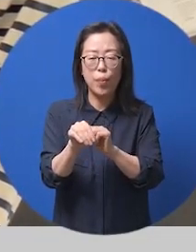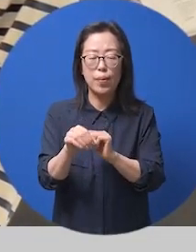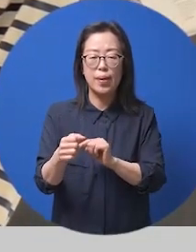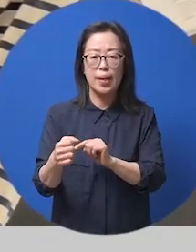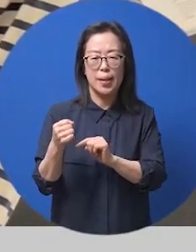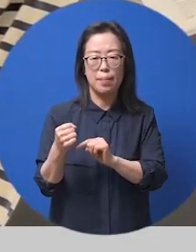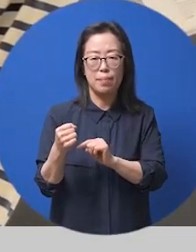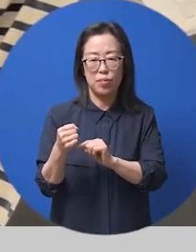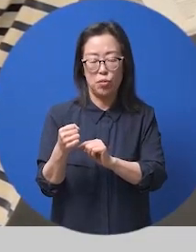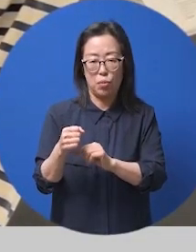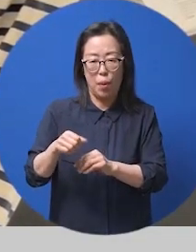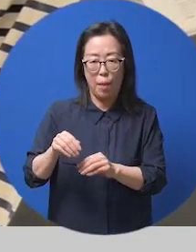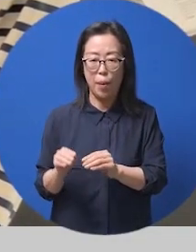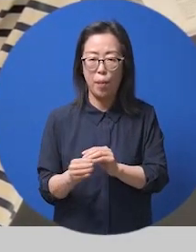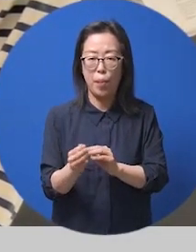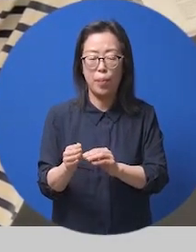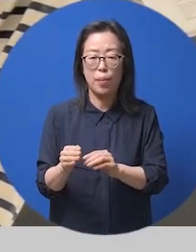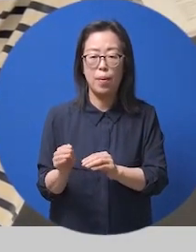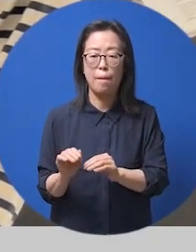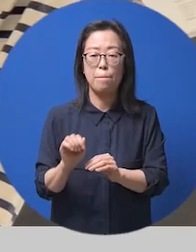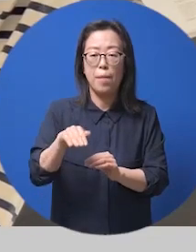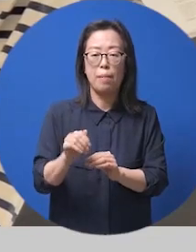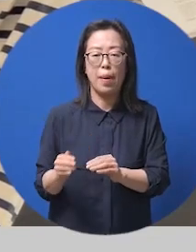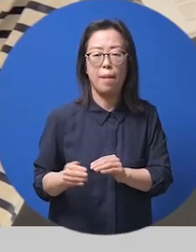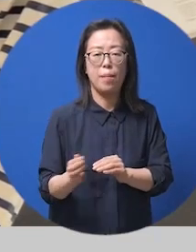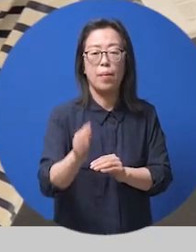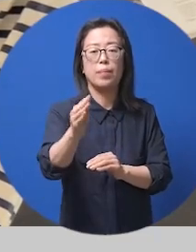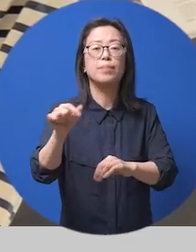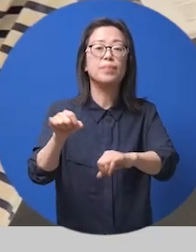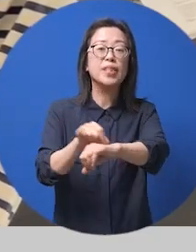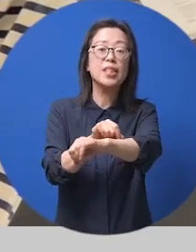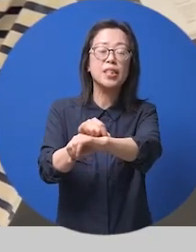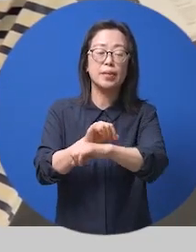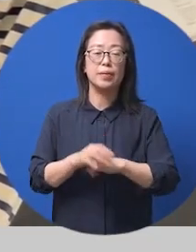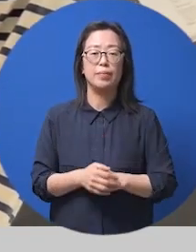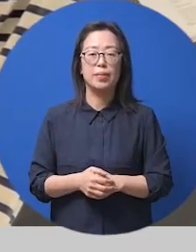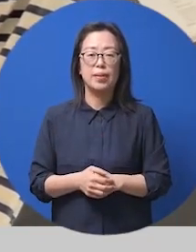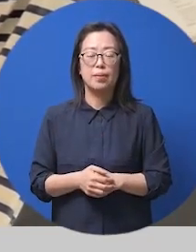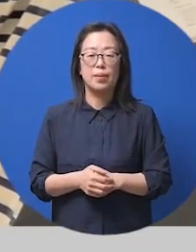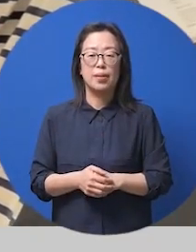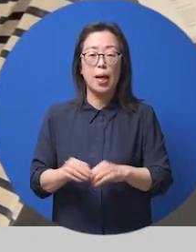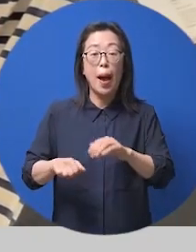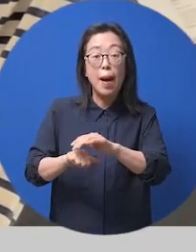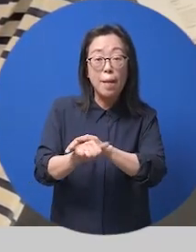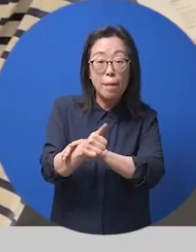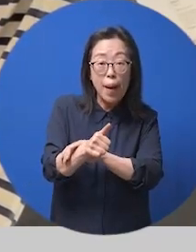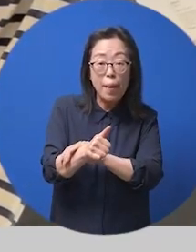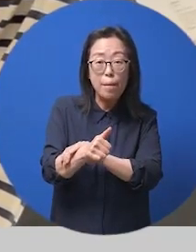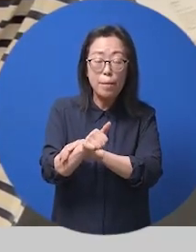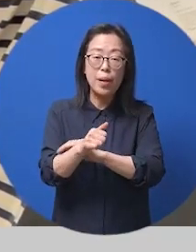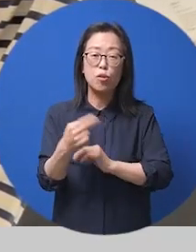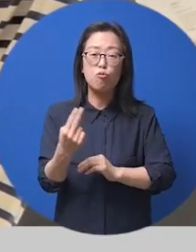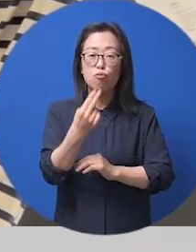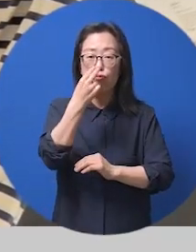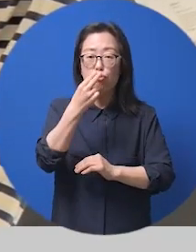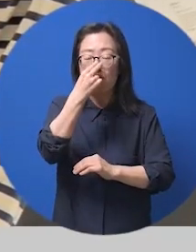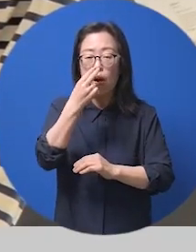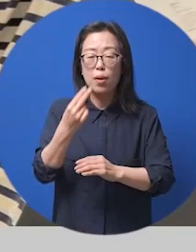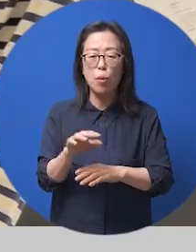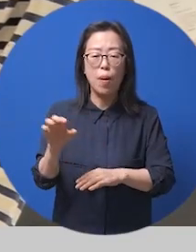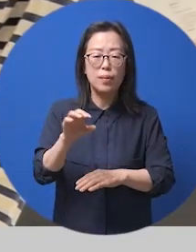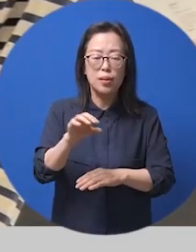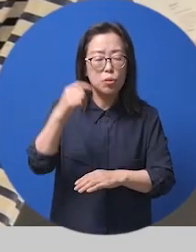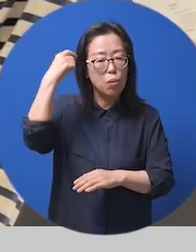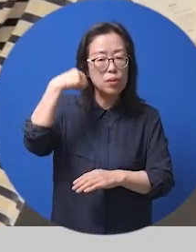구부러진 부분에 힘을 주면서 앞으로 전진하는 특징을 가지고 있습니다. 이러한 뱀들은 발달한 후각과 땅의